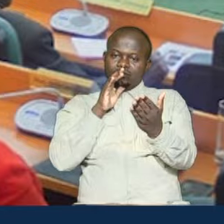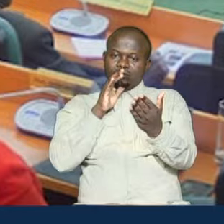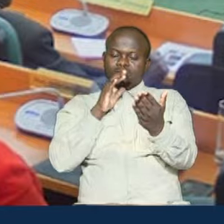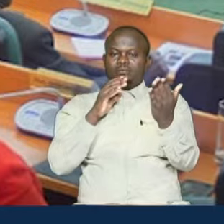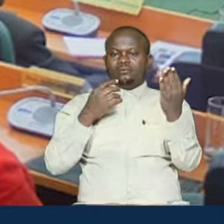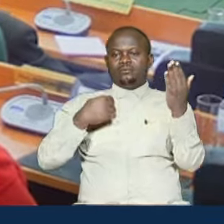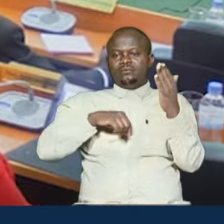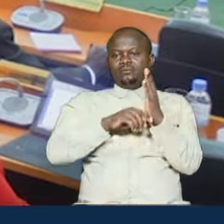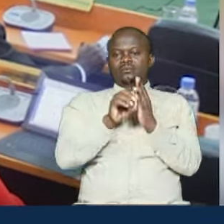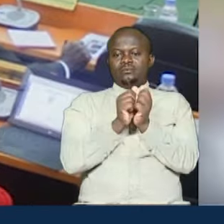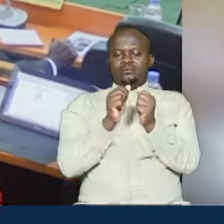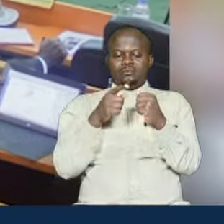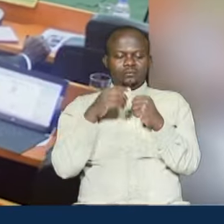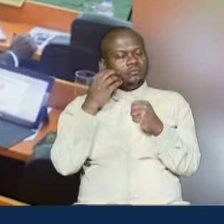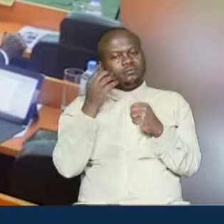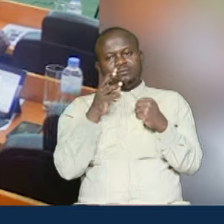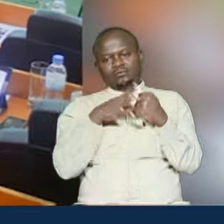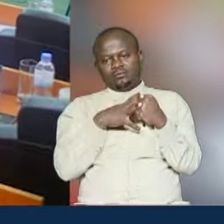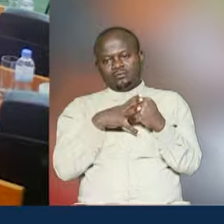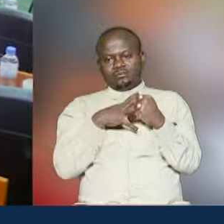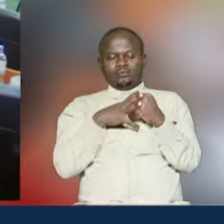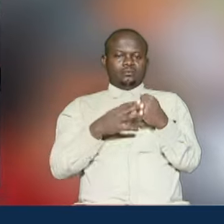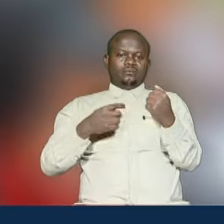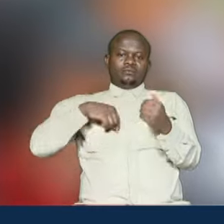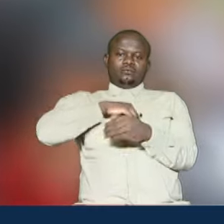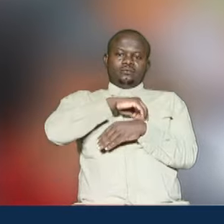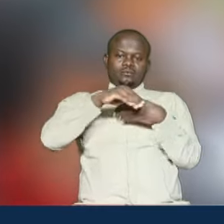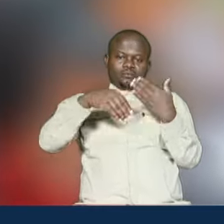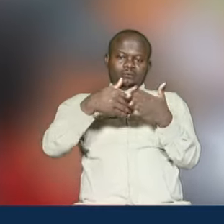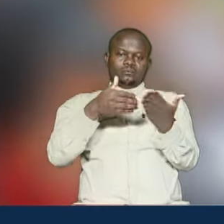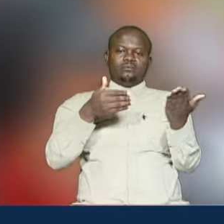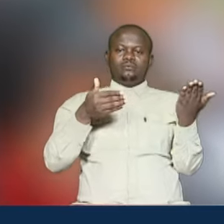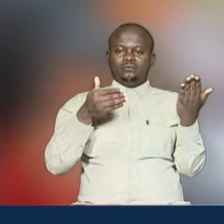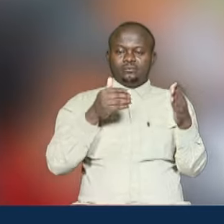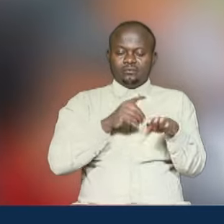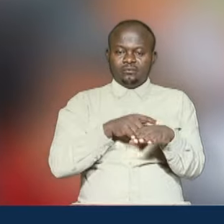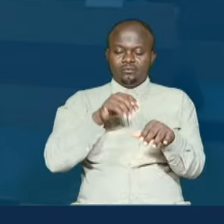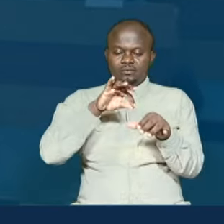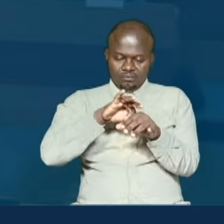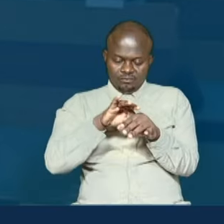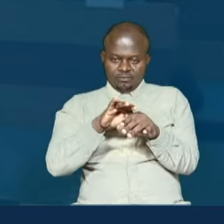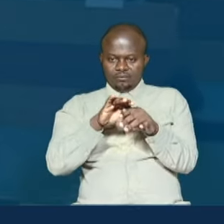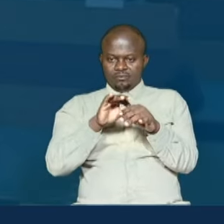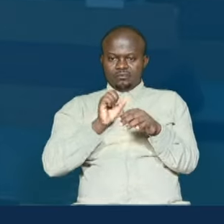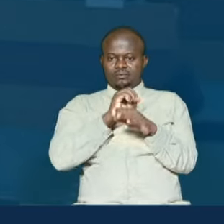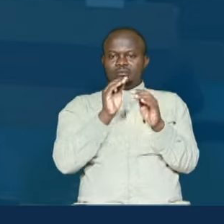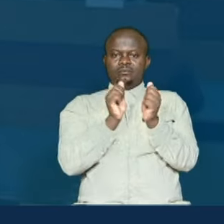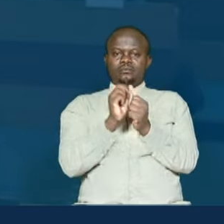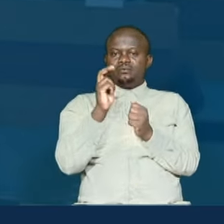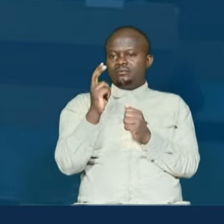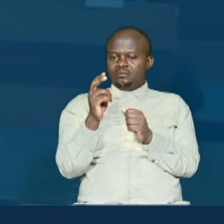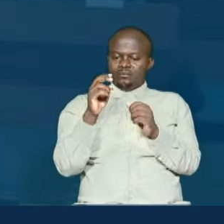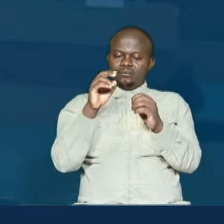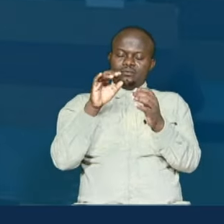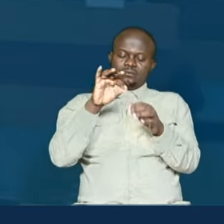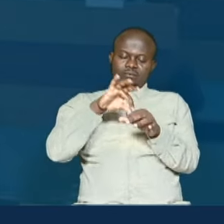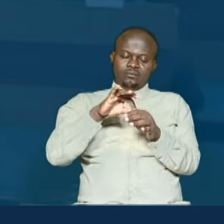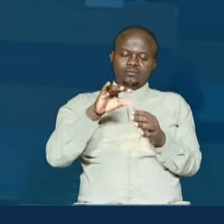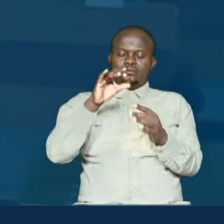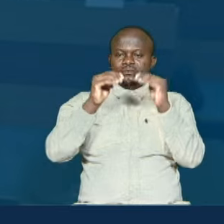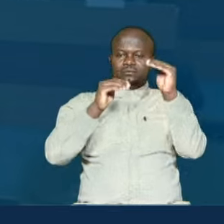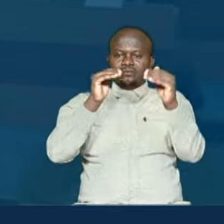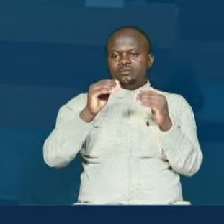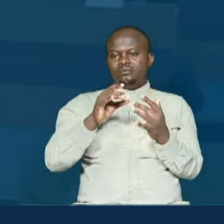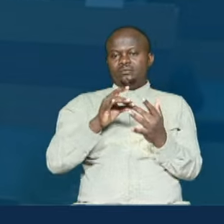tariki 16 z'ukwezi kwa 9, ubwo hazaba hatorwa abasenateri 12 batorwa n'inzego zihariye hakurikijwe inzego